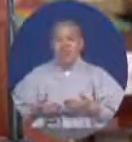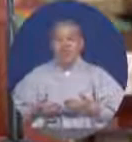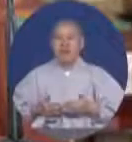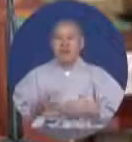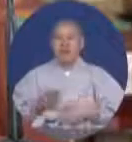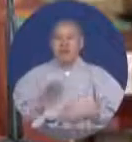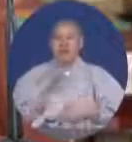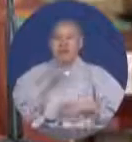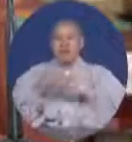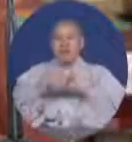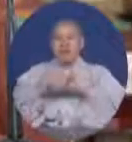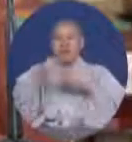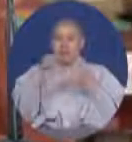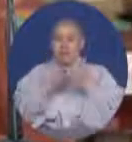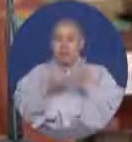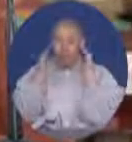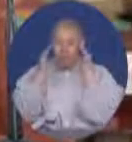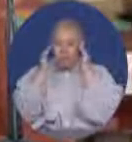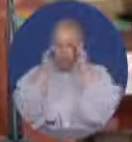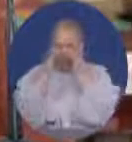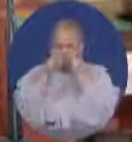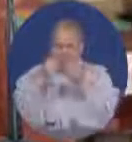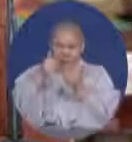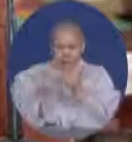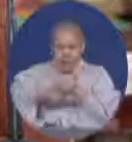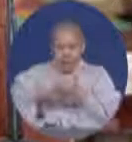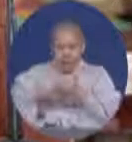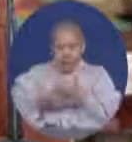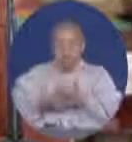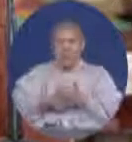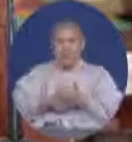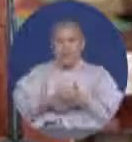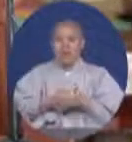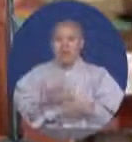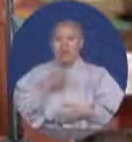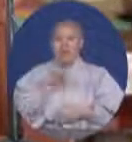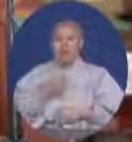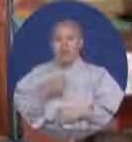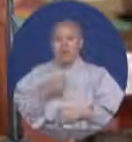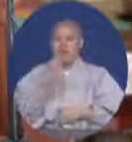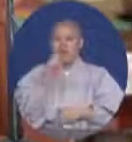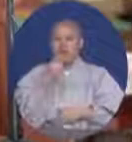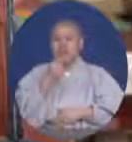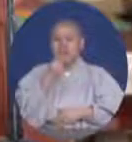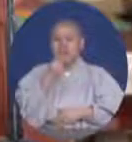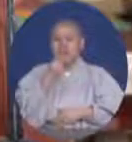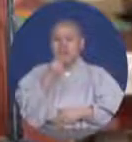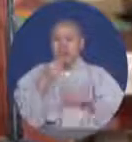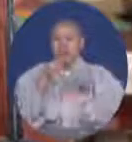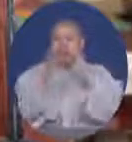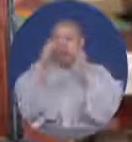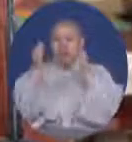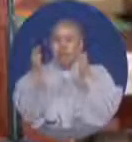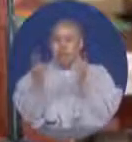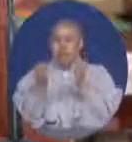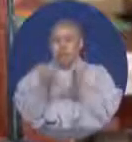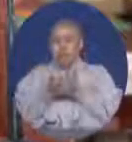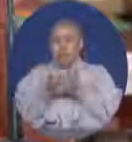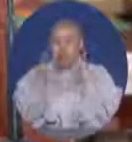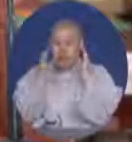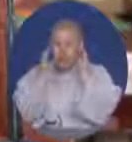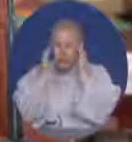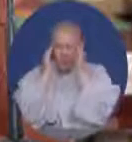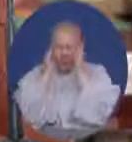온전한 마음으로 그게 귀명예예요. 온전하게 잘하는 게 목숨이라는 건 모두 다 모두를 다